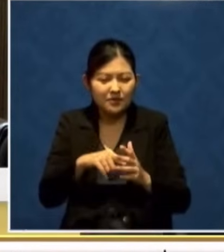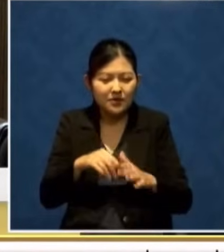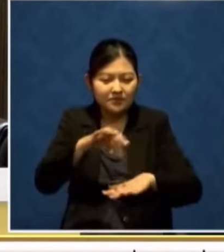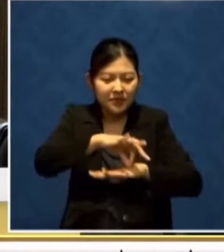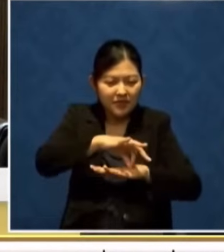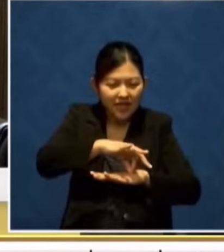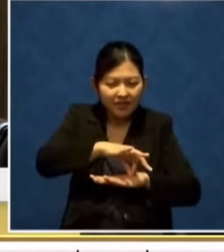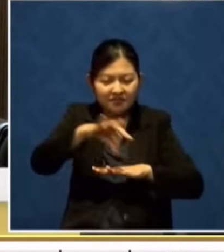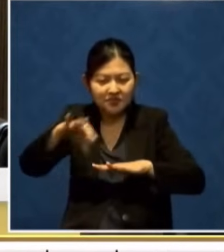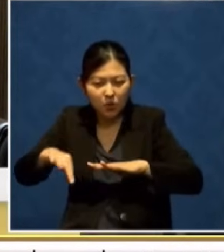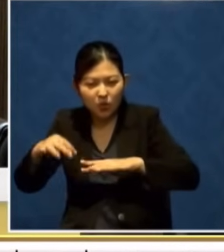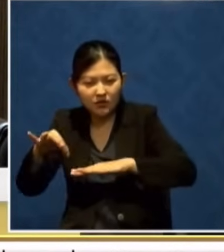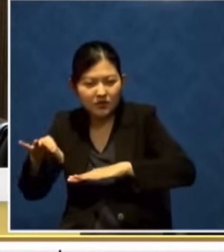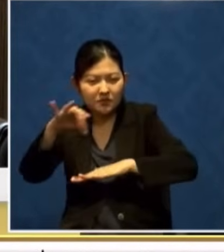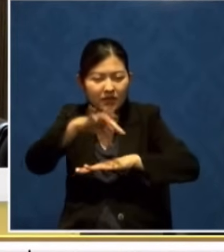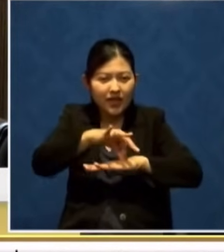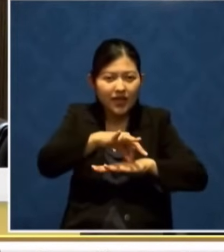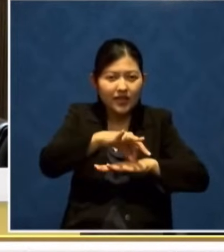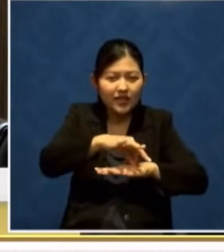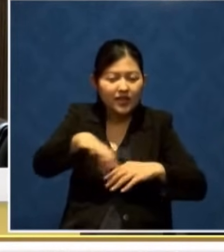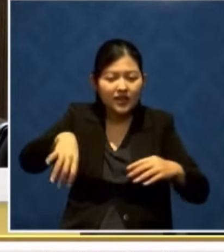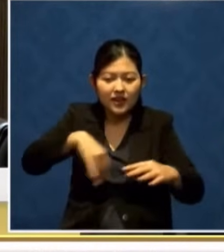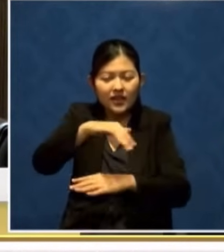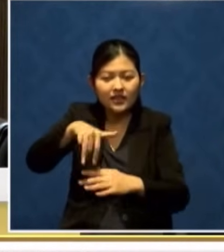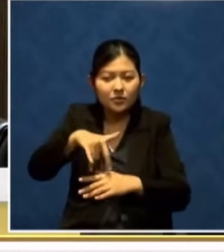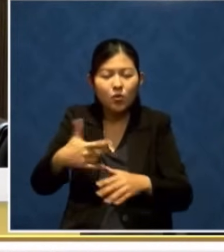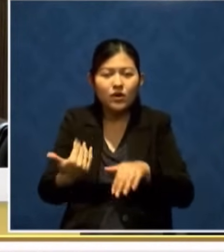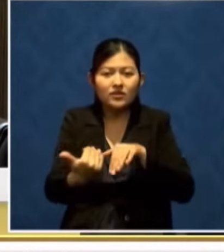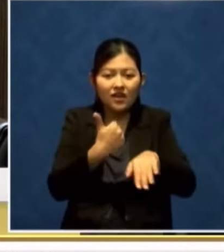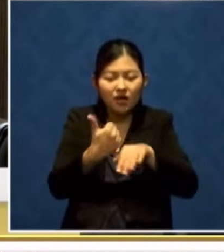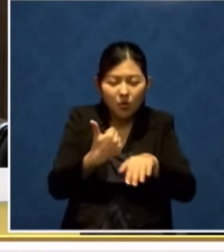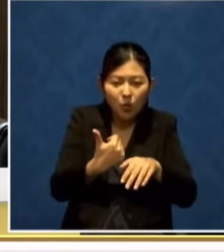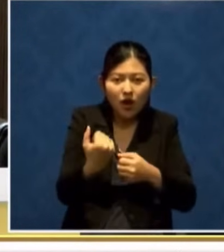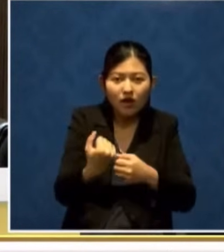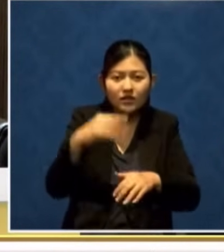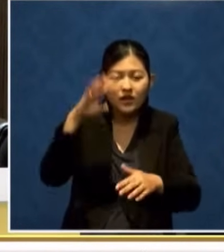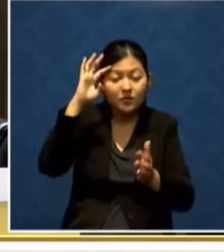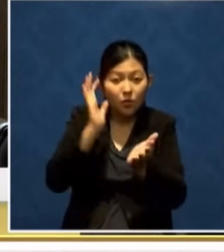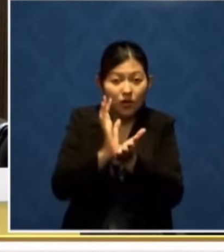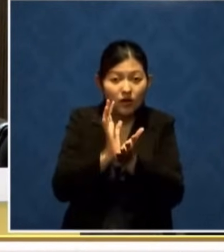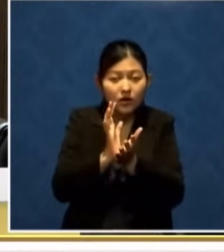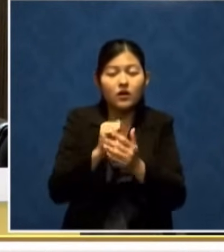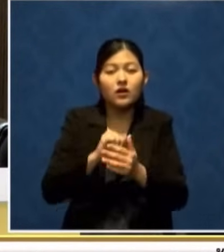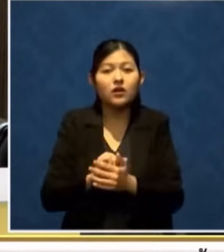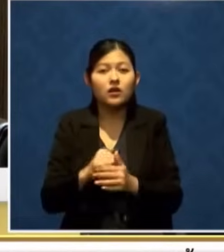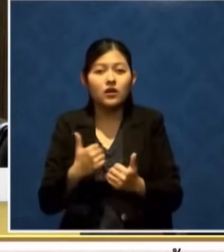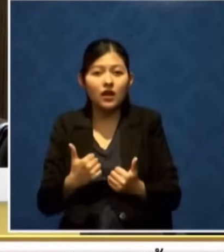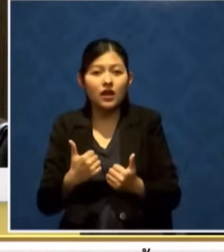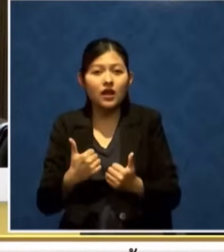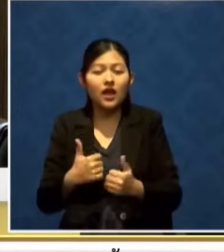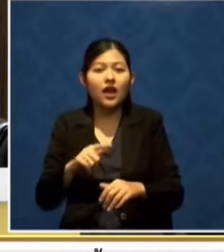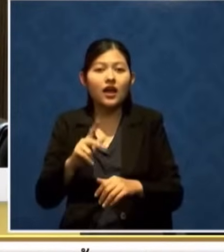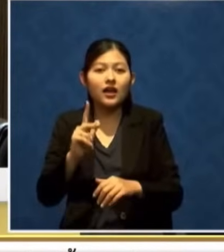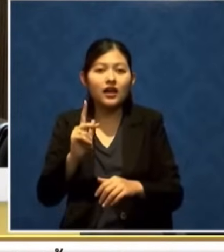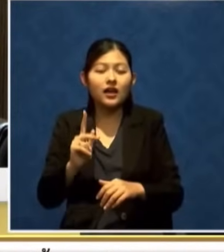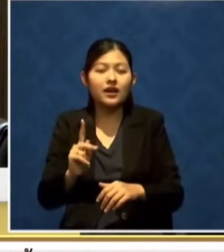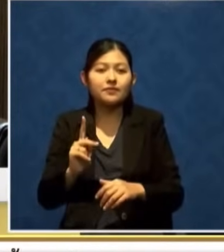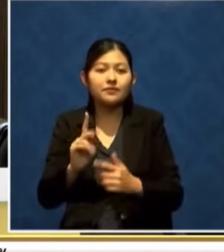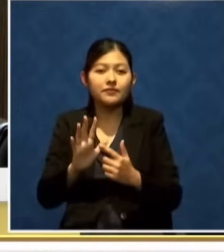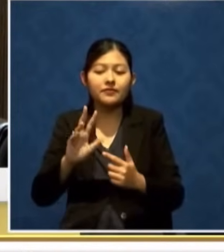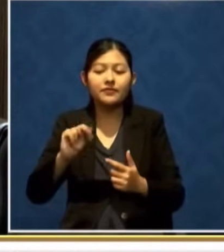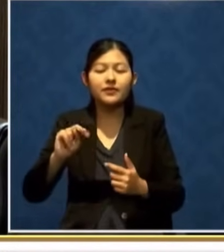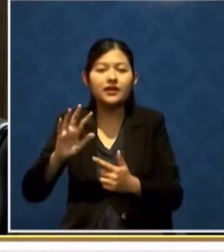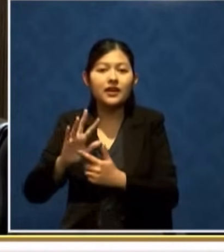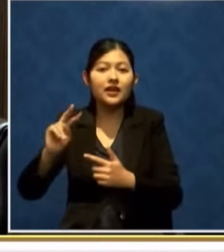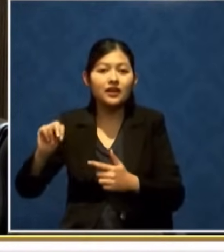โยกย้ายตำรวจในกองบังคับการตำรวจทางหลวงซึ่งต่อไปขอเรียกว่าคดีกำนันนกและการส่ง